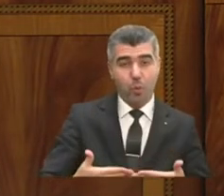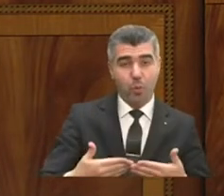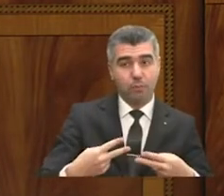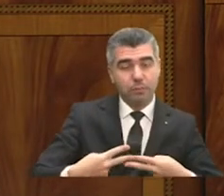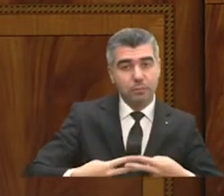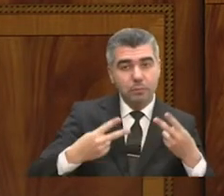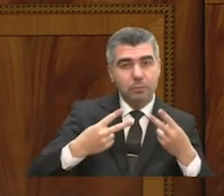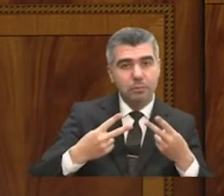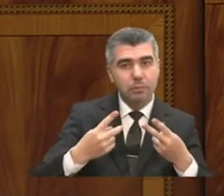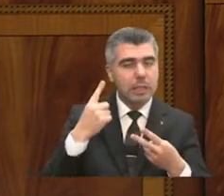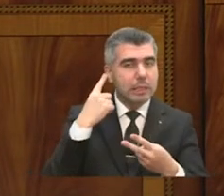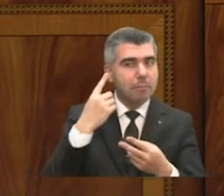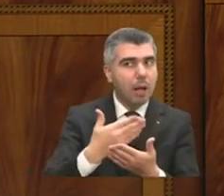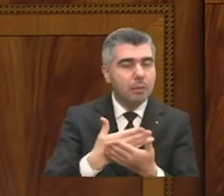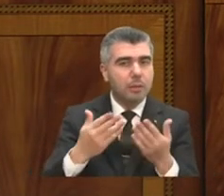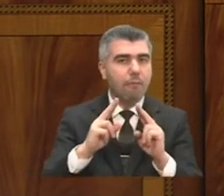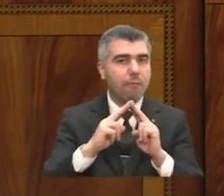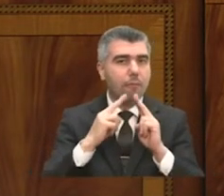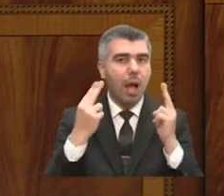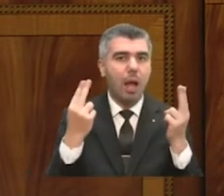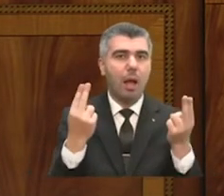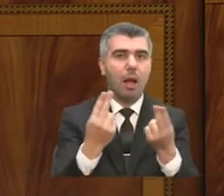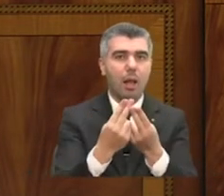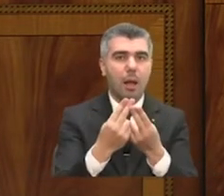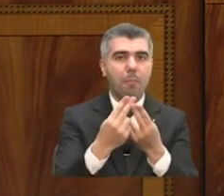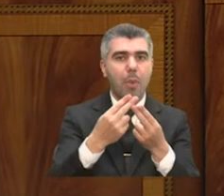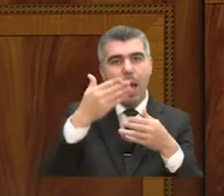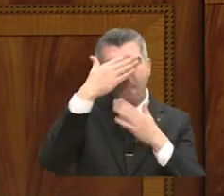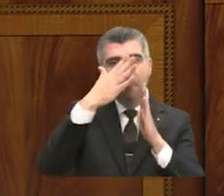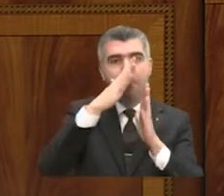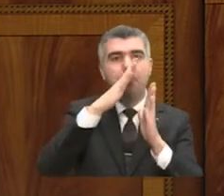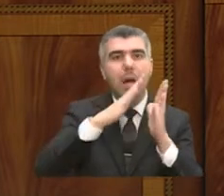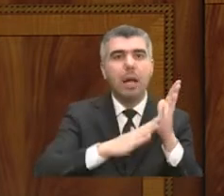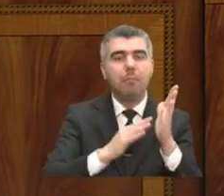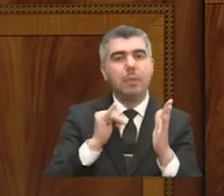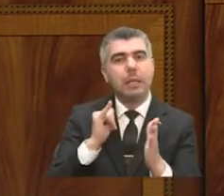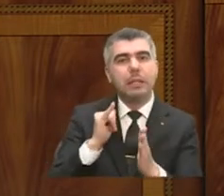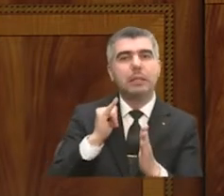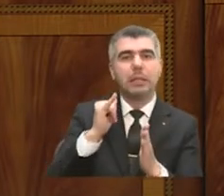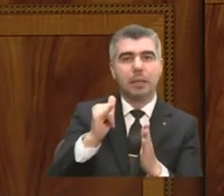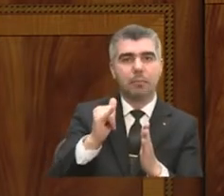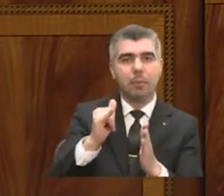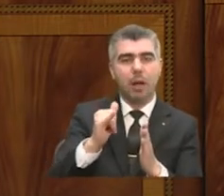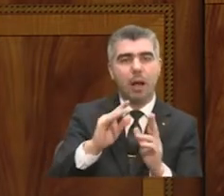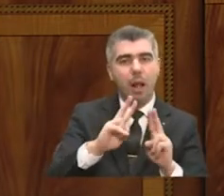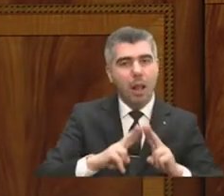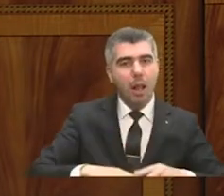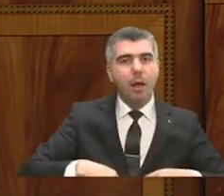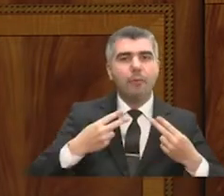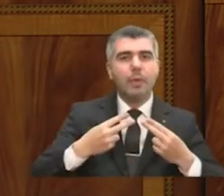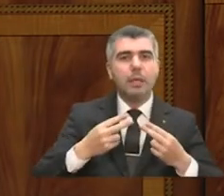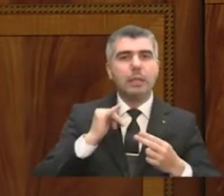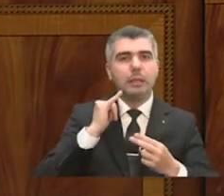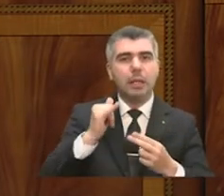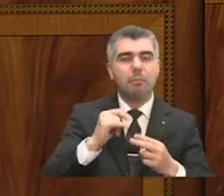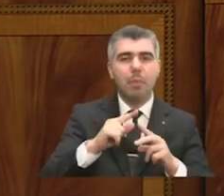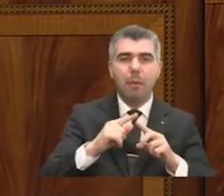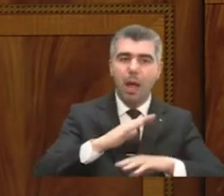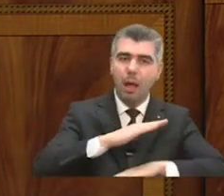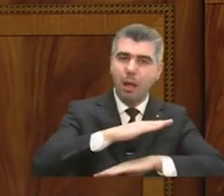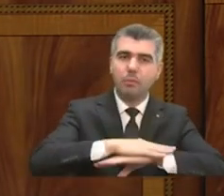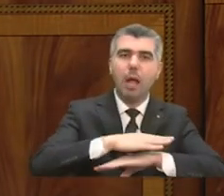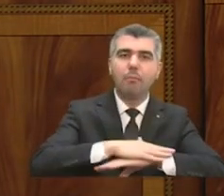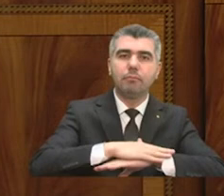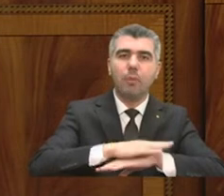mal produit. Nous voulons juste dire au nom de la nation marocaine, ce pays qui